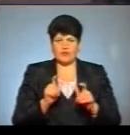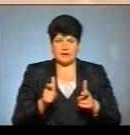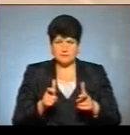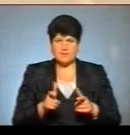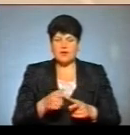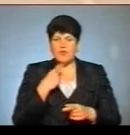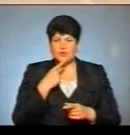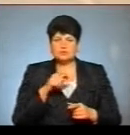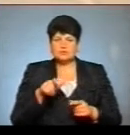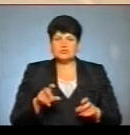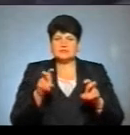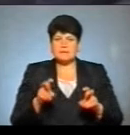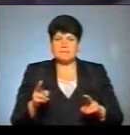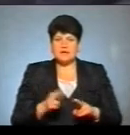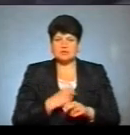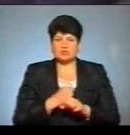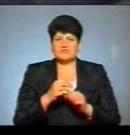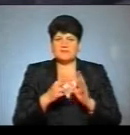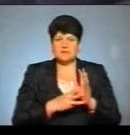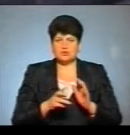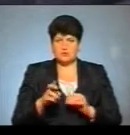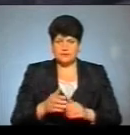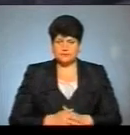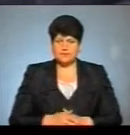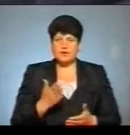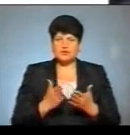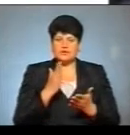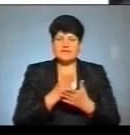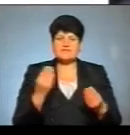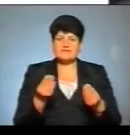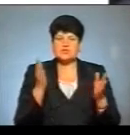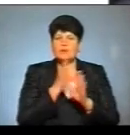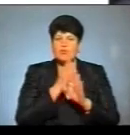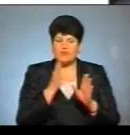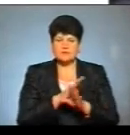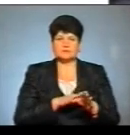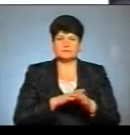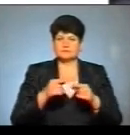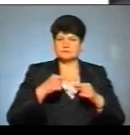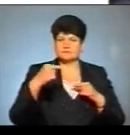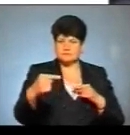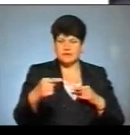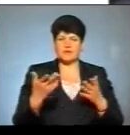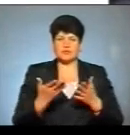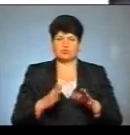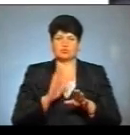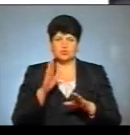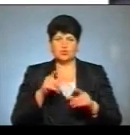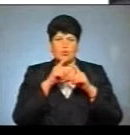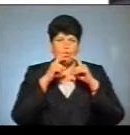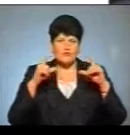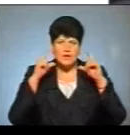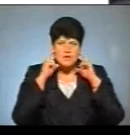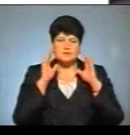сидять з 18 березня. Якщо є свіже повітря, якщо дотримуємось дистанції, якщо будуть пов'язки, якщо